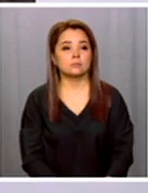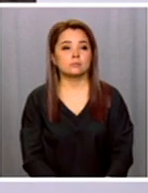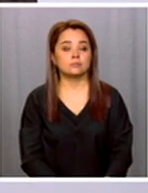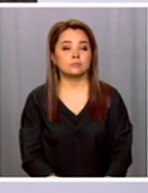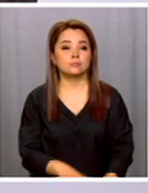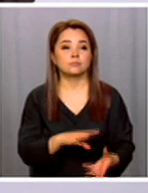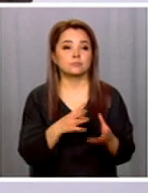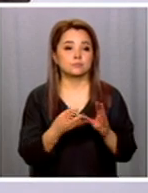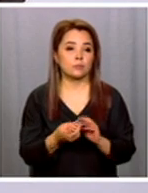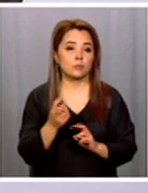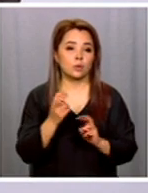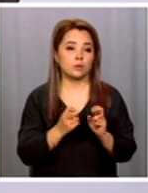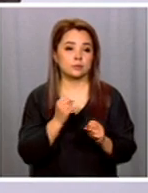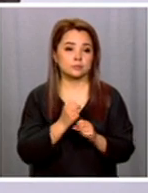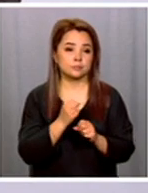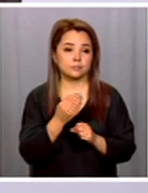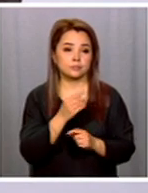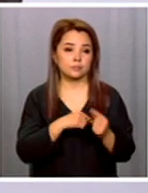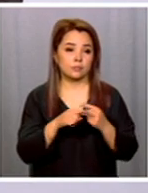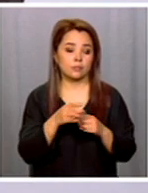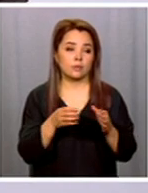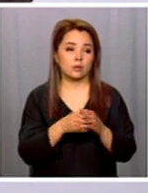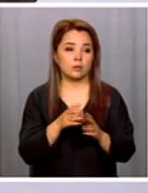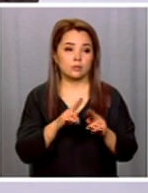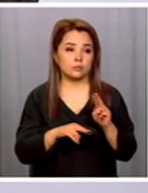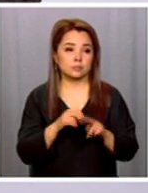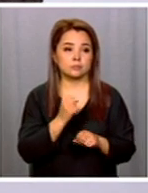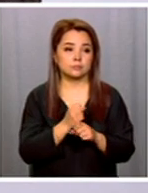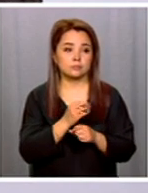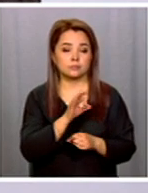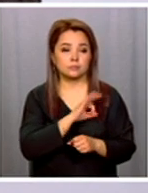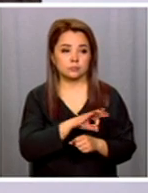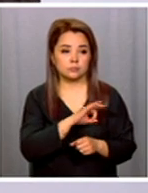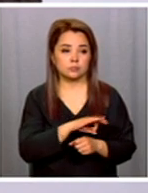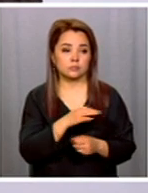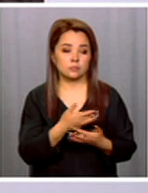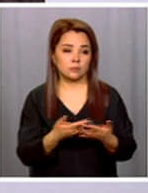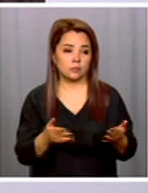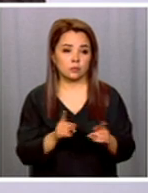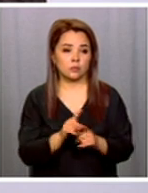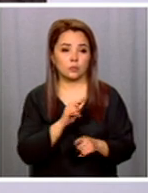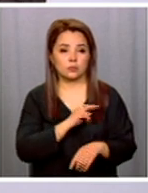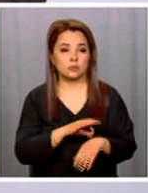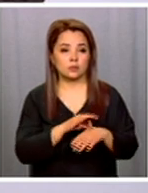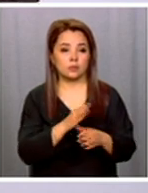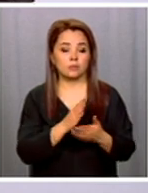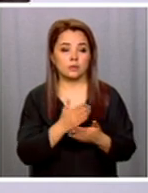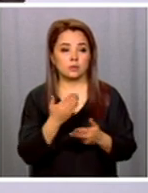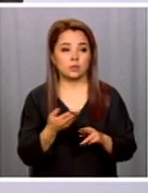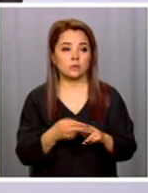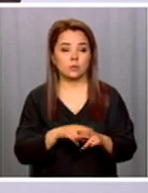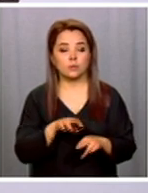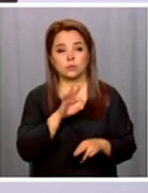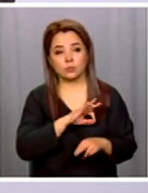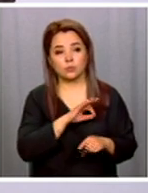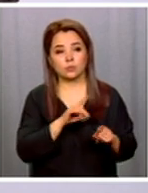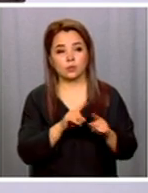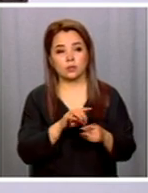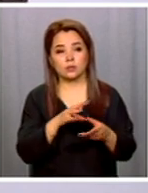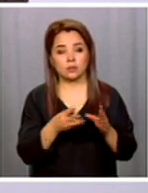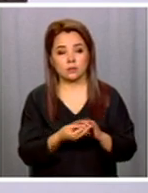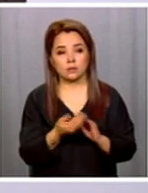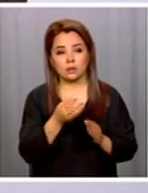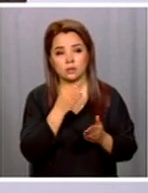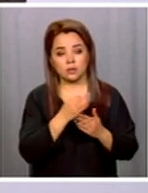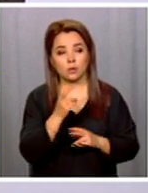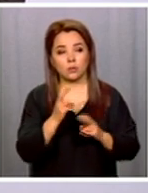Жалпы өңдеуші кәсіпорын өндіріс құралдарын да тұтыну заттарын да шығарады. Яғни ол тұтыну заттары жалпы